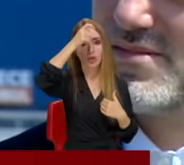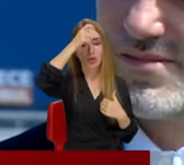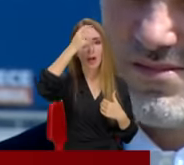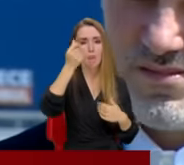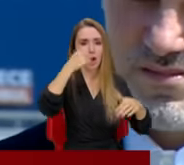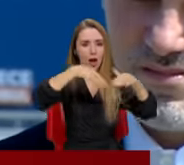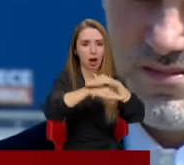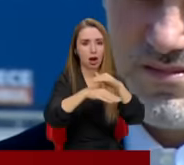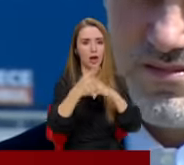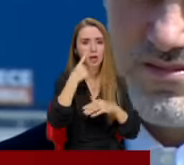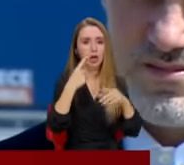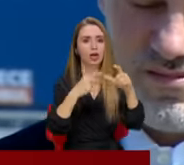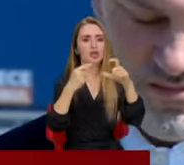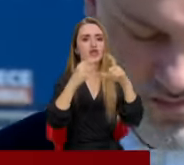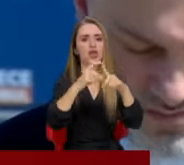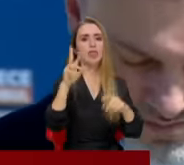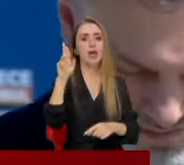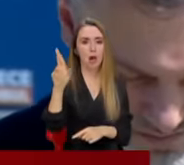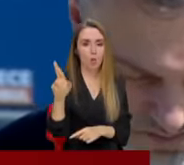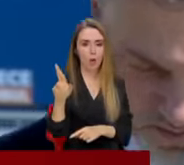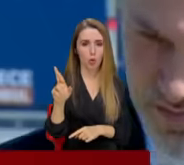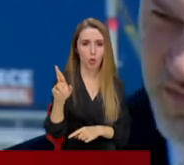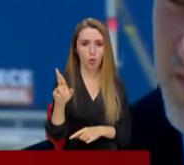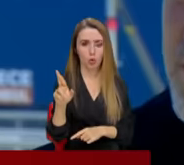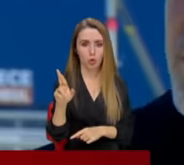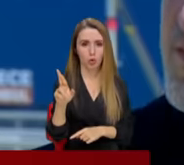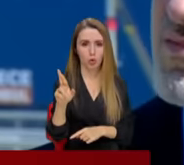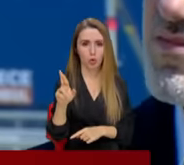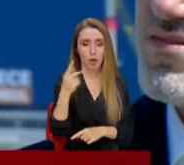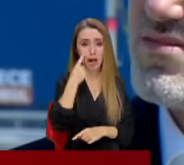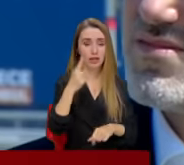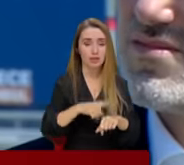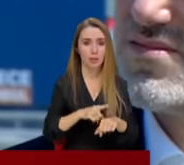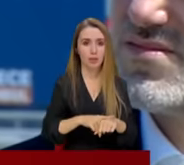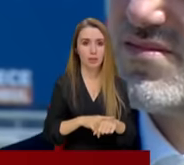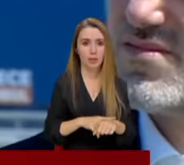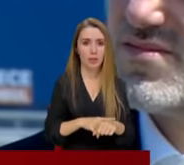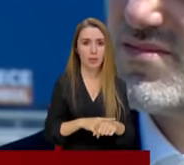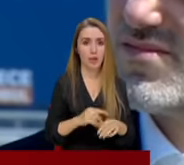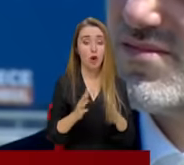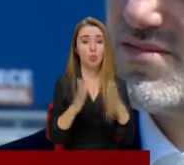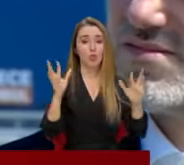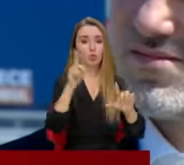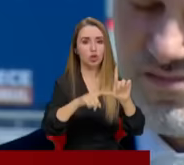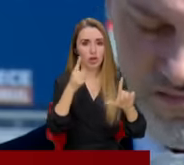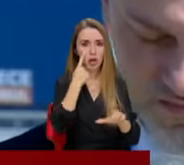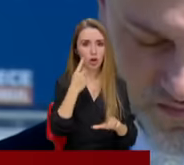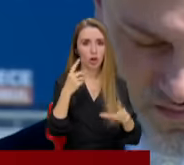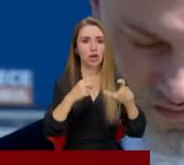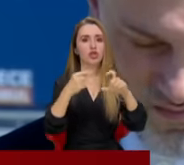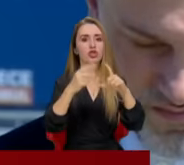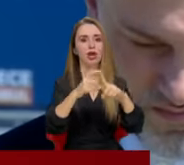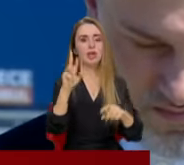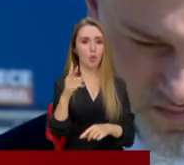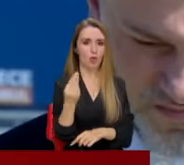yatırımına ÇED raporu büyüklük ölçeğinde baktığınızda büyük olan bütün projelere ÇED raporu